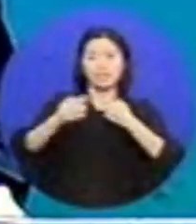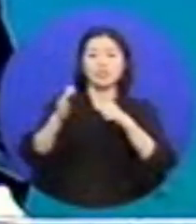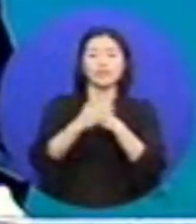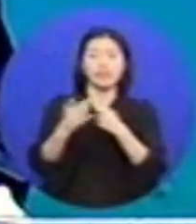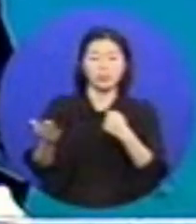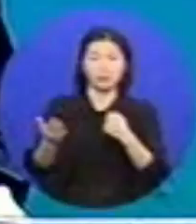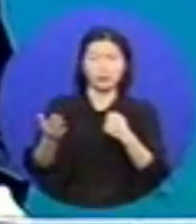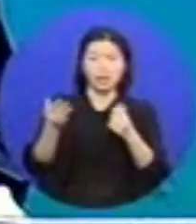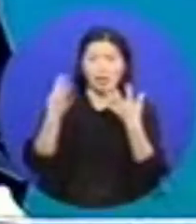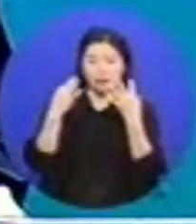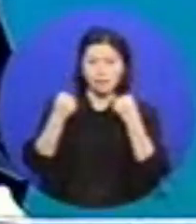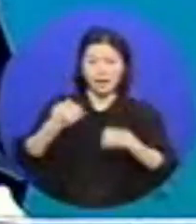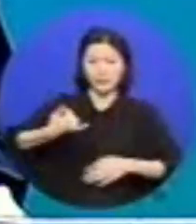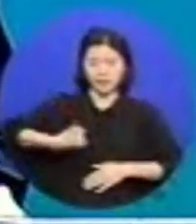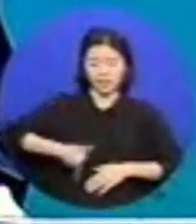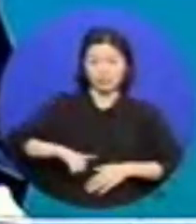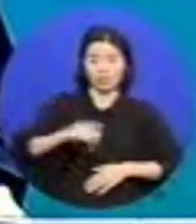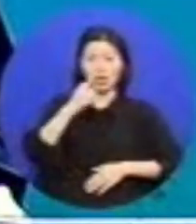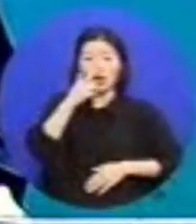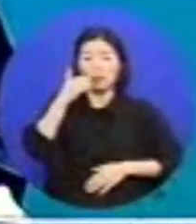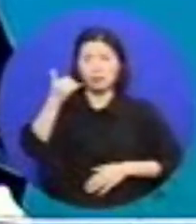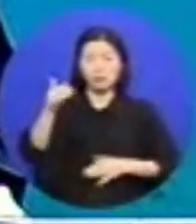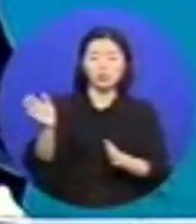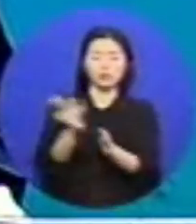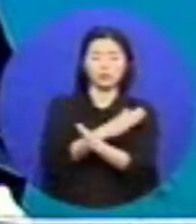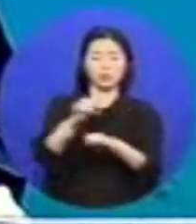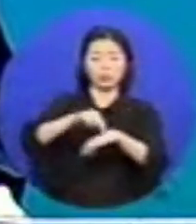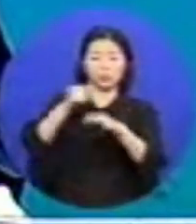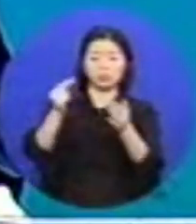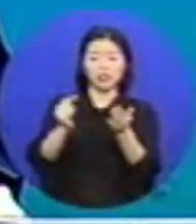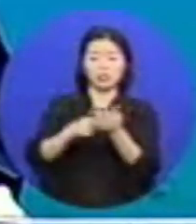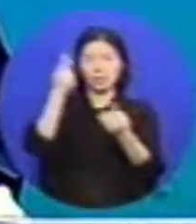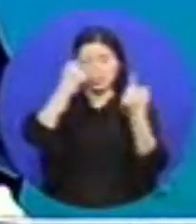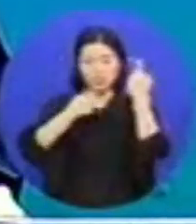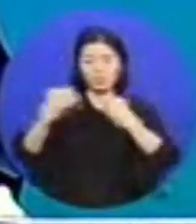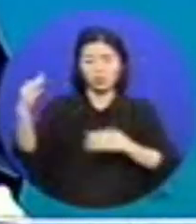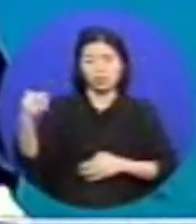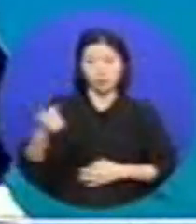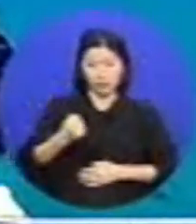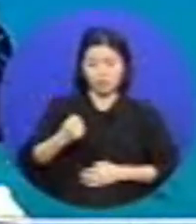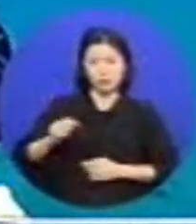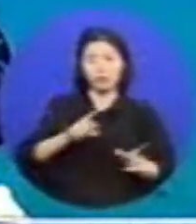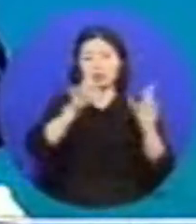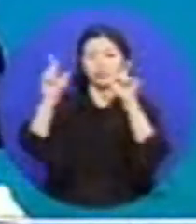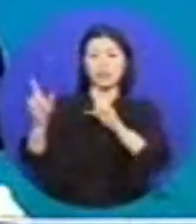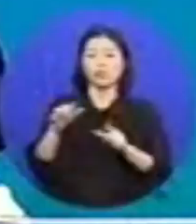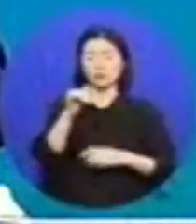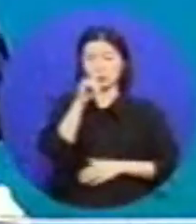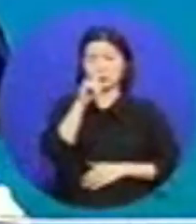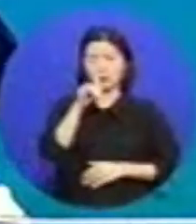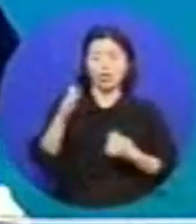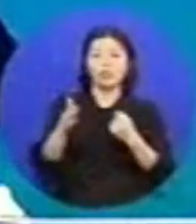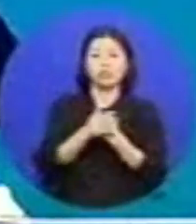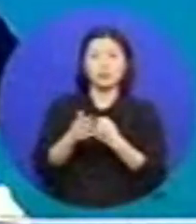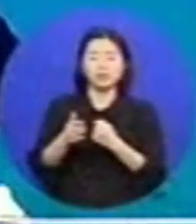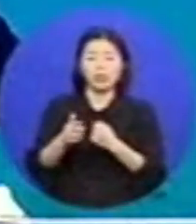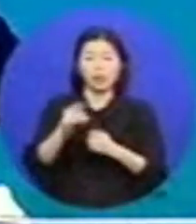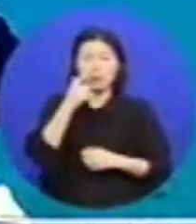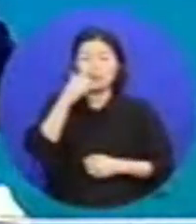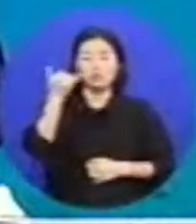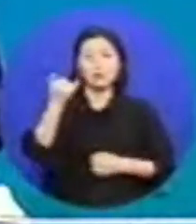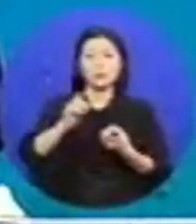자녀들이 부모로부터 마음의 상처를 가지고 삽니다. 그러니까 부모에 대해서 마음이 둘로 갈라지는